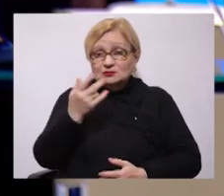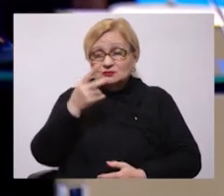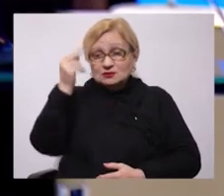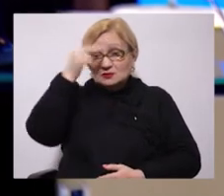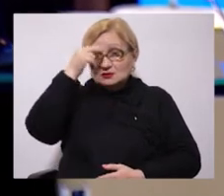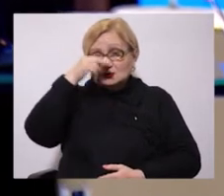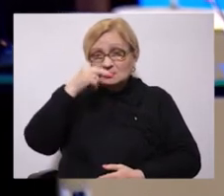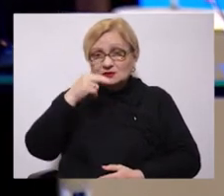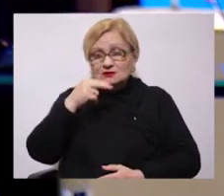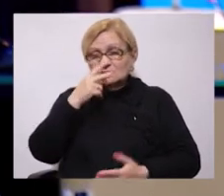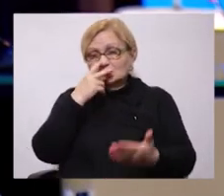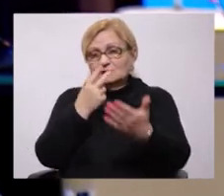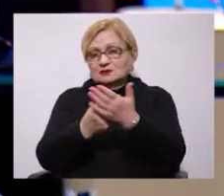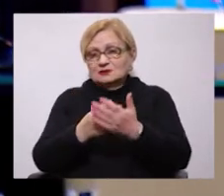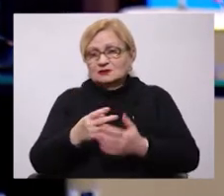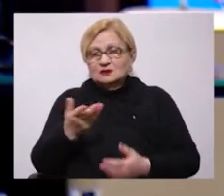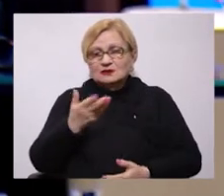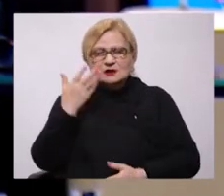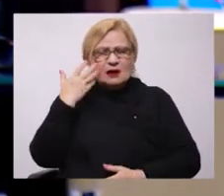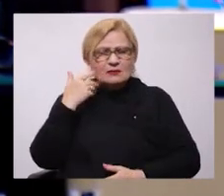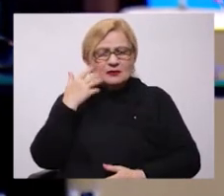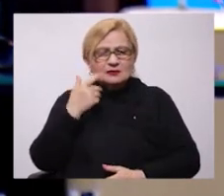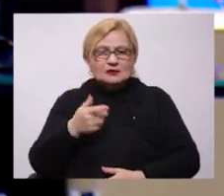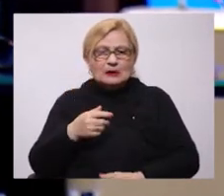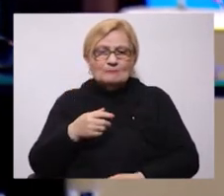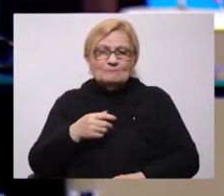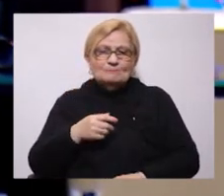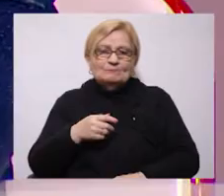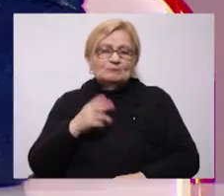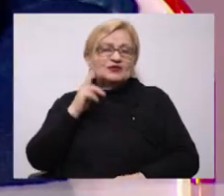წავიკითხოთ, აი ასე გამოიყურება. რა ფერია ხომ ვერ მეტყვით?